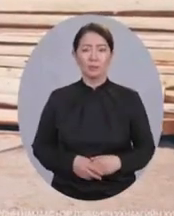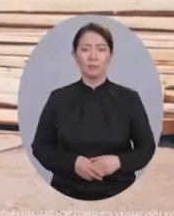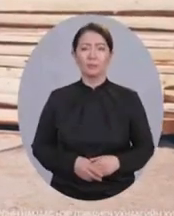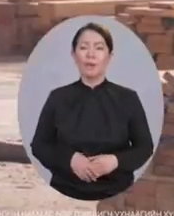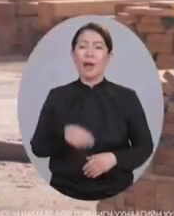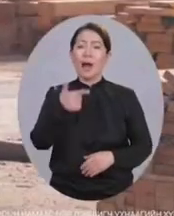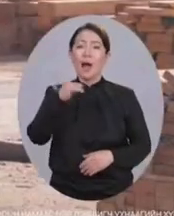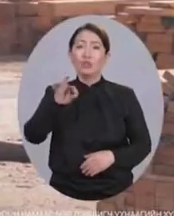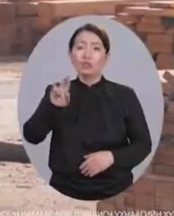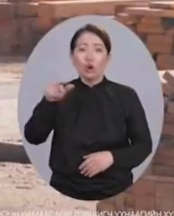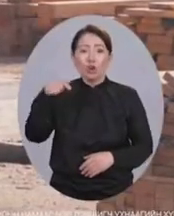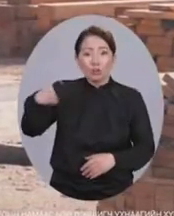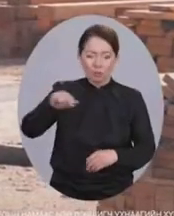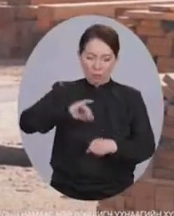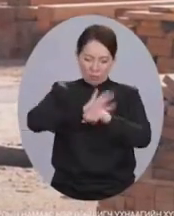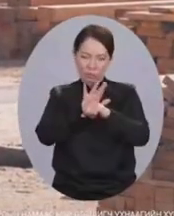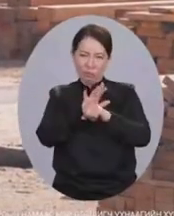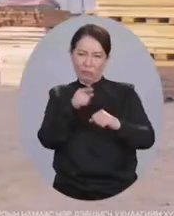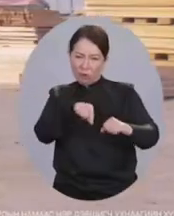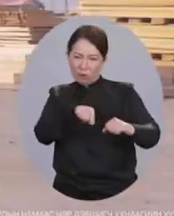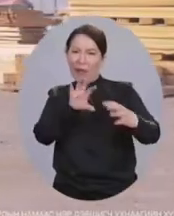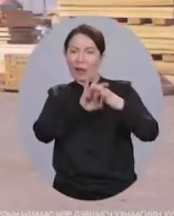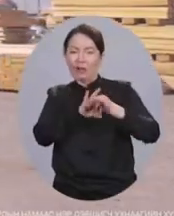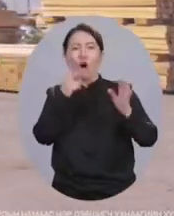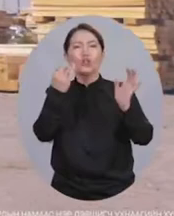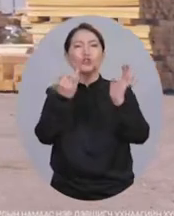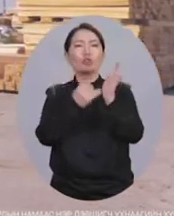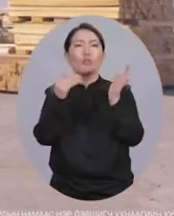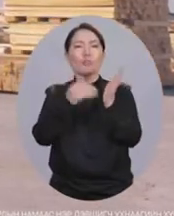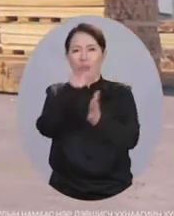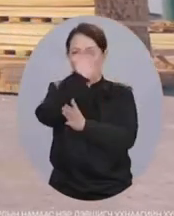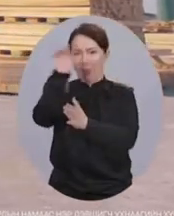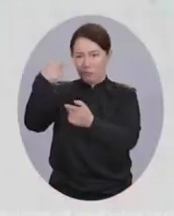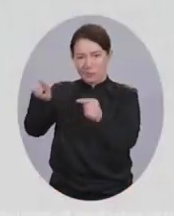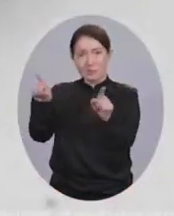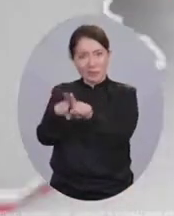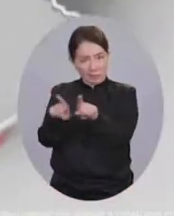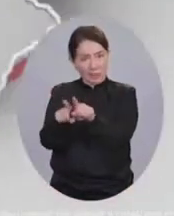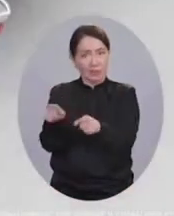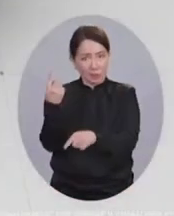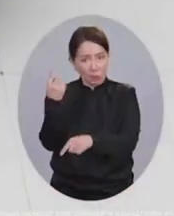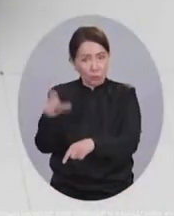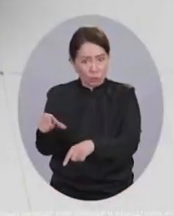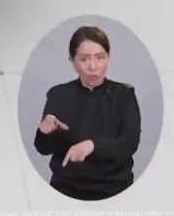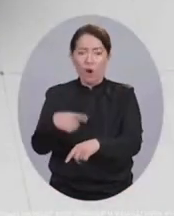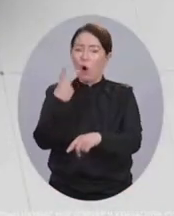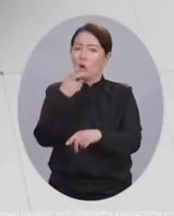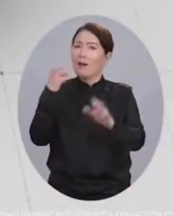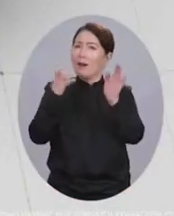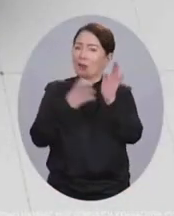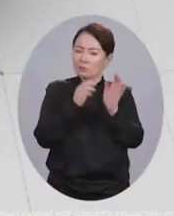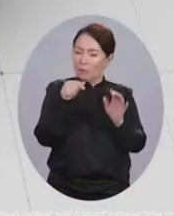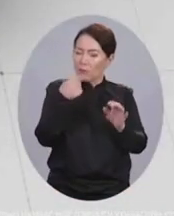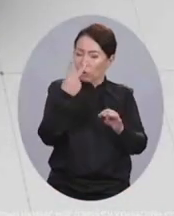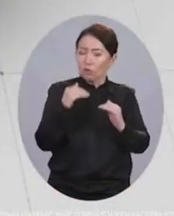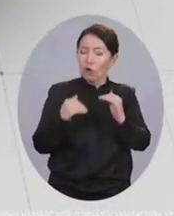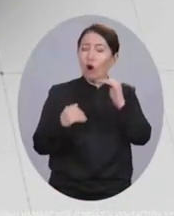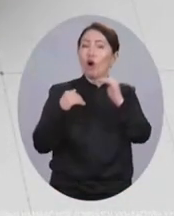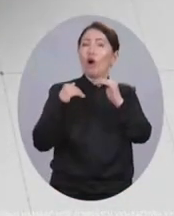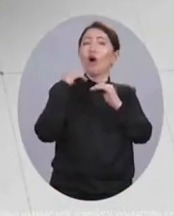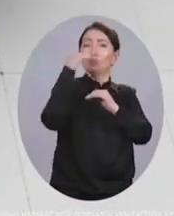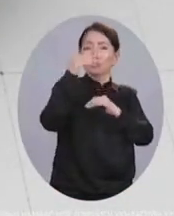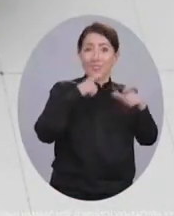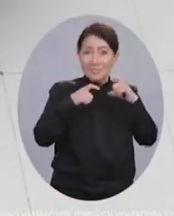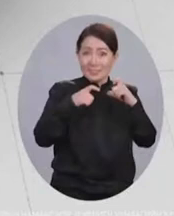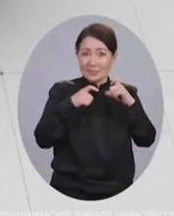Ган зөрөг бол цар тахлын үед хаалгаа барихад хүрсэн 27 мянган аж ахуй эрхлэгчдийн нэг юм. Өнгөрсөн 2019 онд 5.2% өсөлттэй байсан Монгол